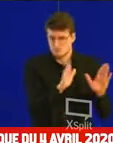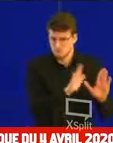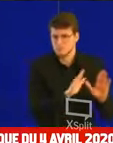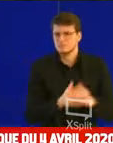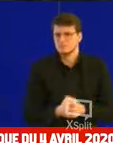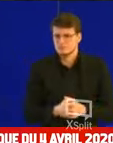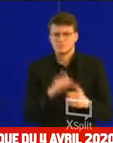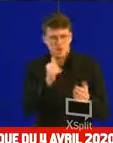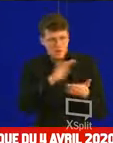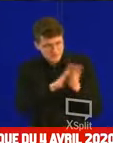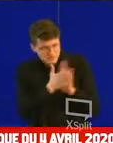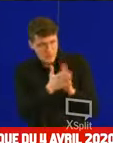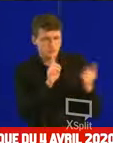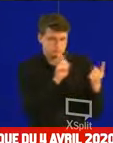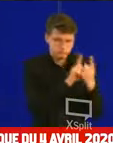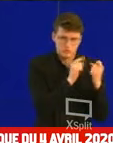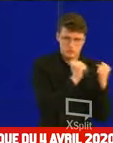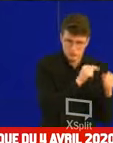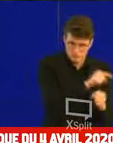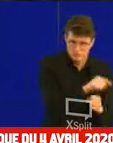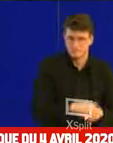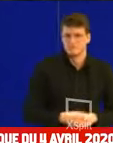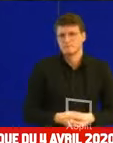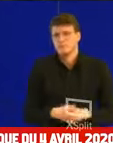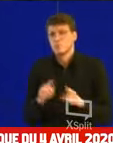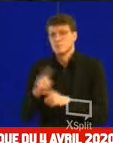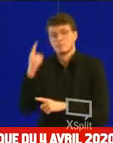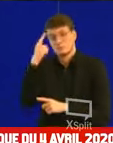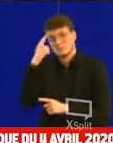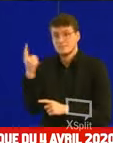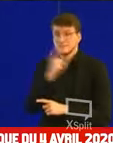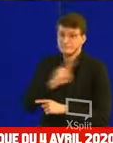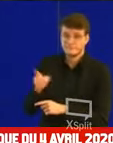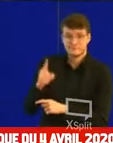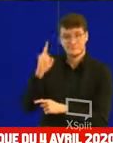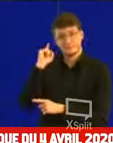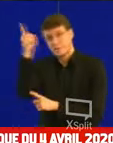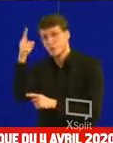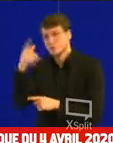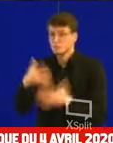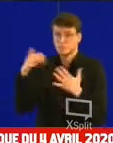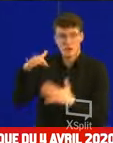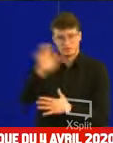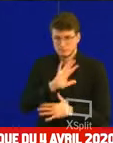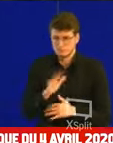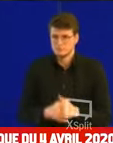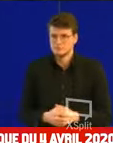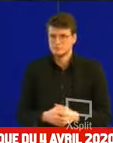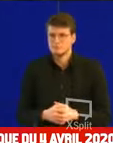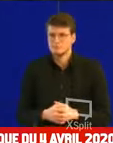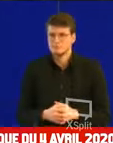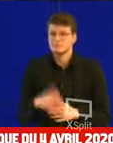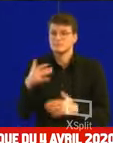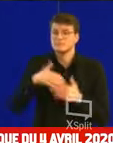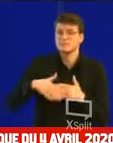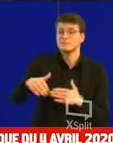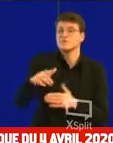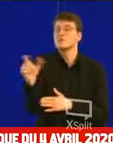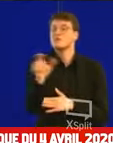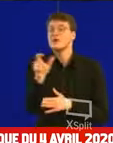titre icade a profité aux petits malins mado dit mais tu respectes de